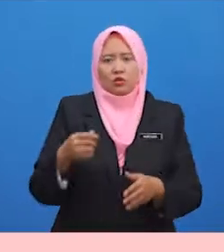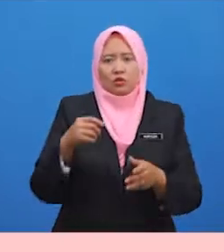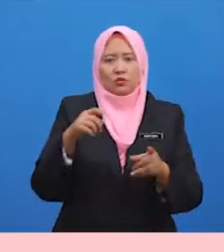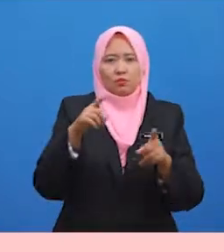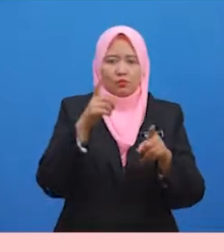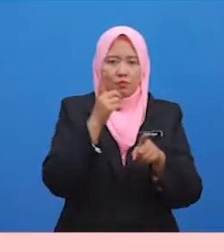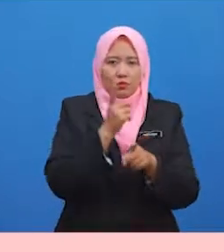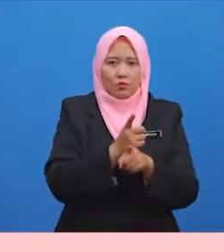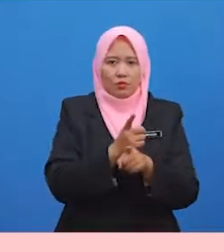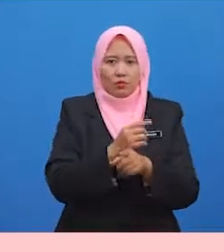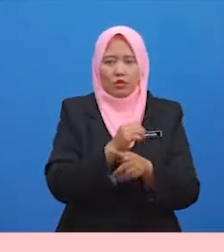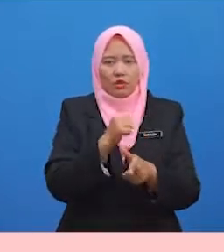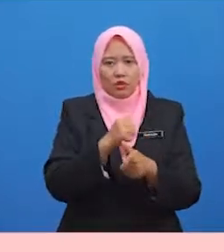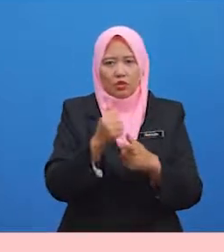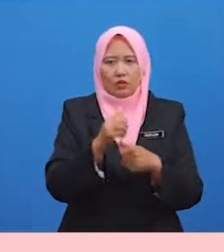atau tidak langsung.